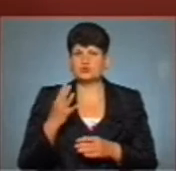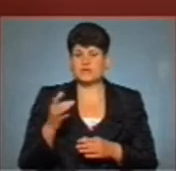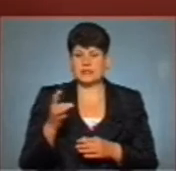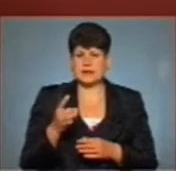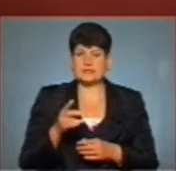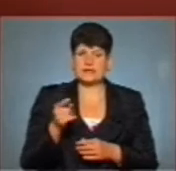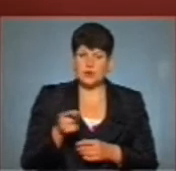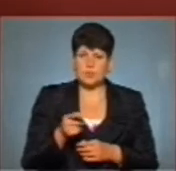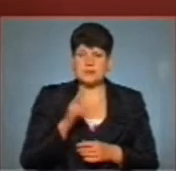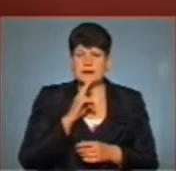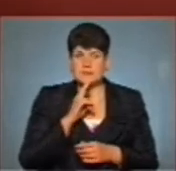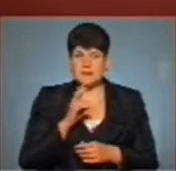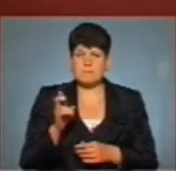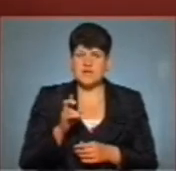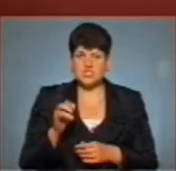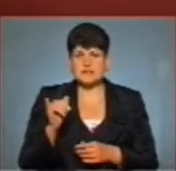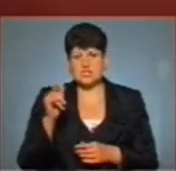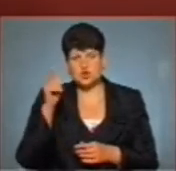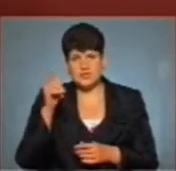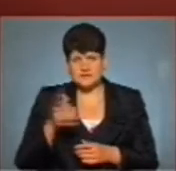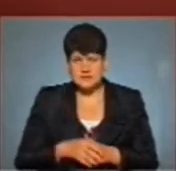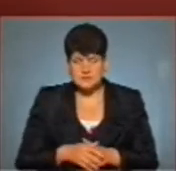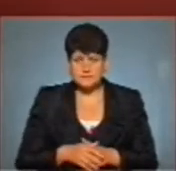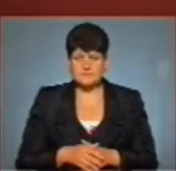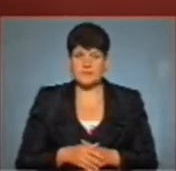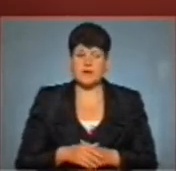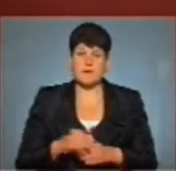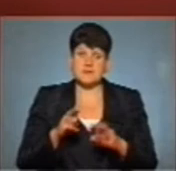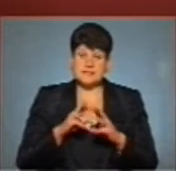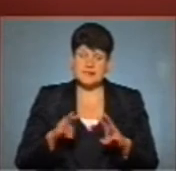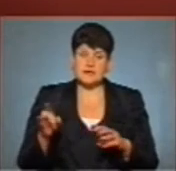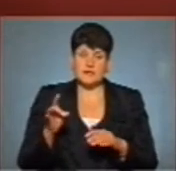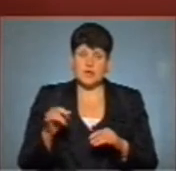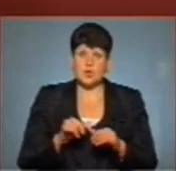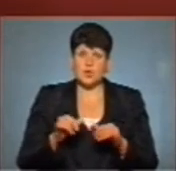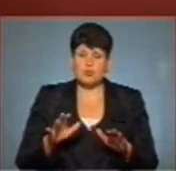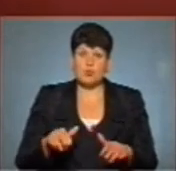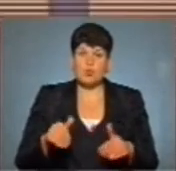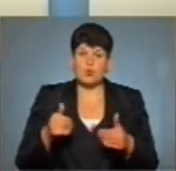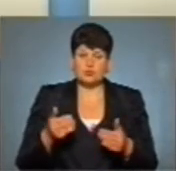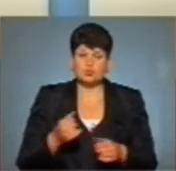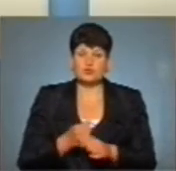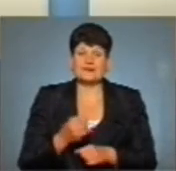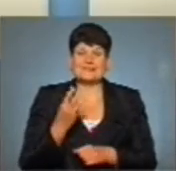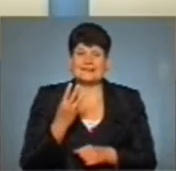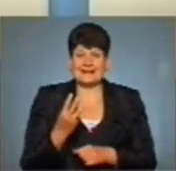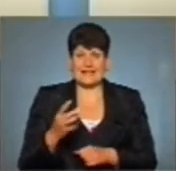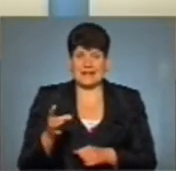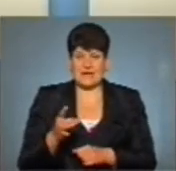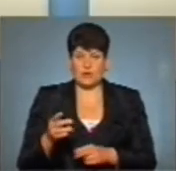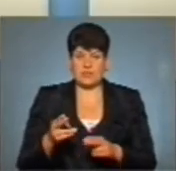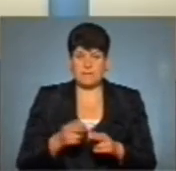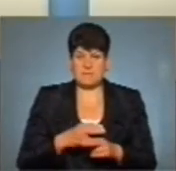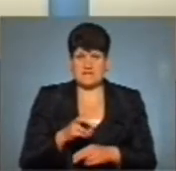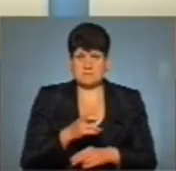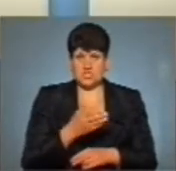Тернопільський, Кременецький, Бережанський і Чортківський. А тим часом Міністерство регіонального розвитку пропонує зробити 3 райони без